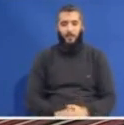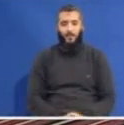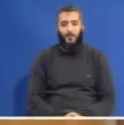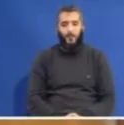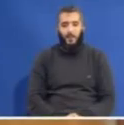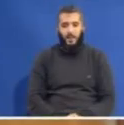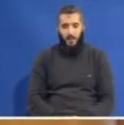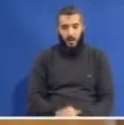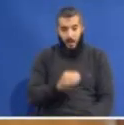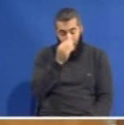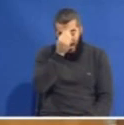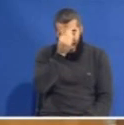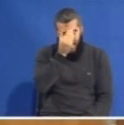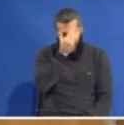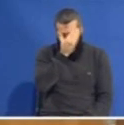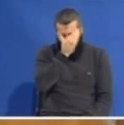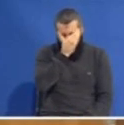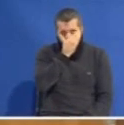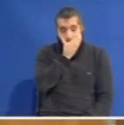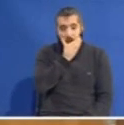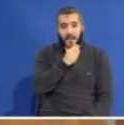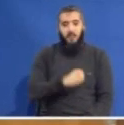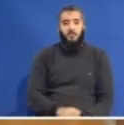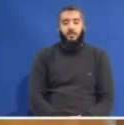الشيخ. مساء الخير على الشيخ. مساء الخير أمي، تفضلي.